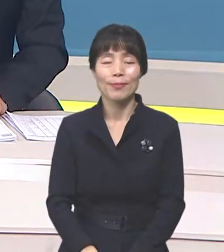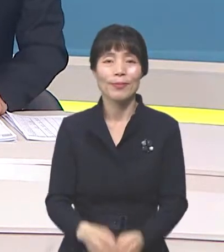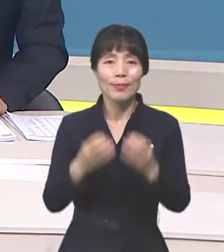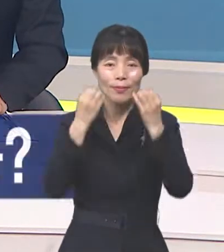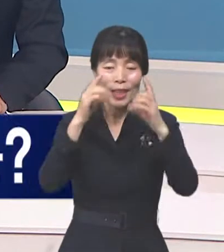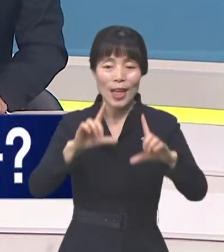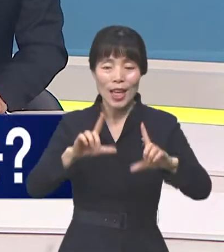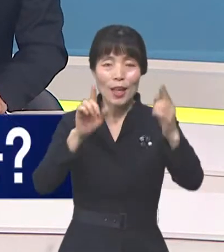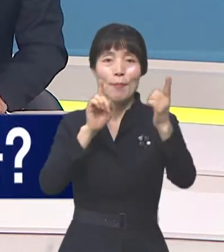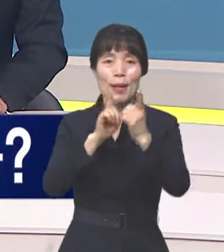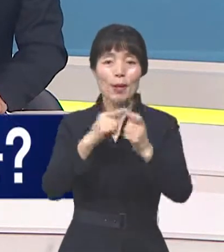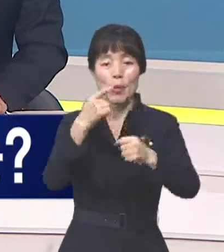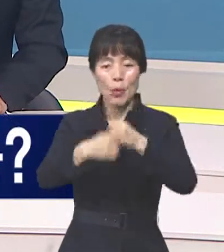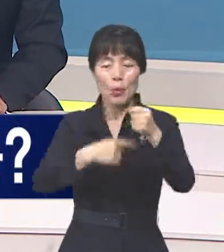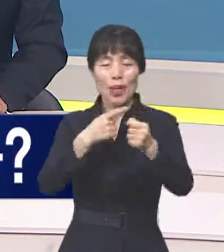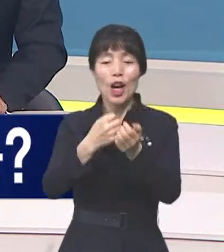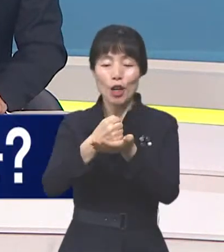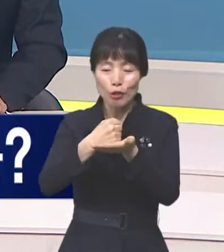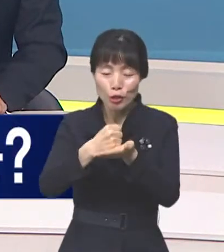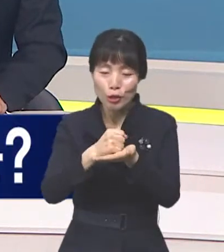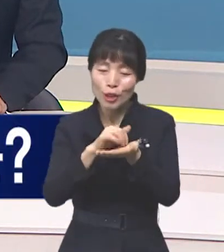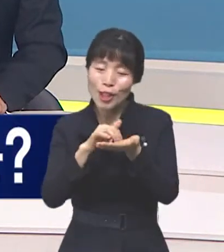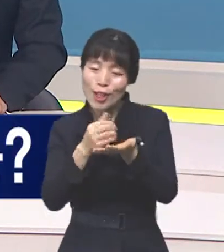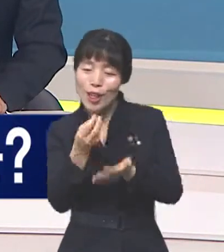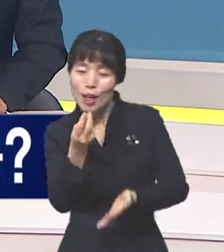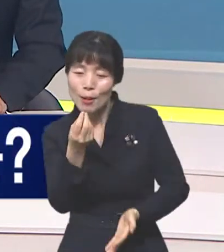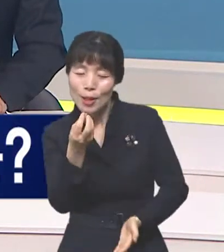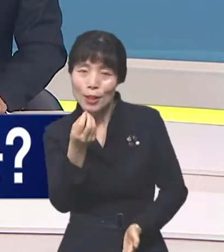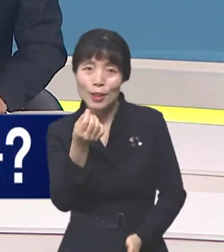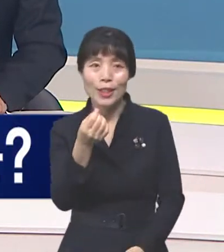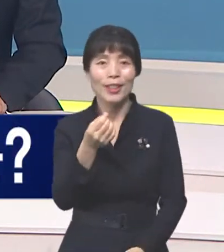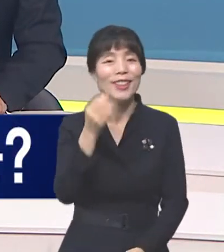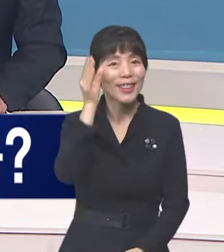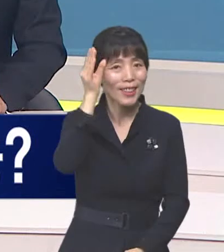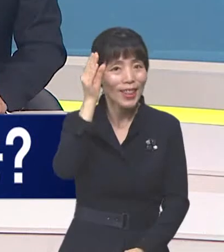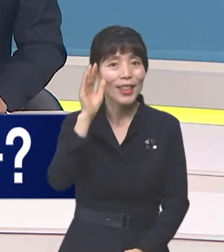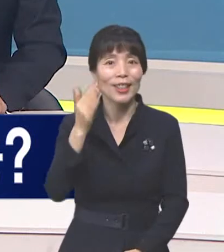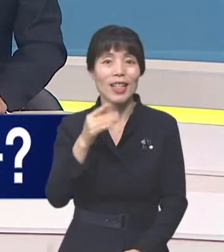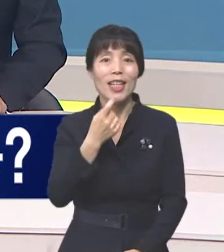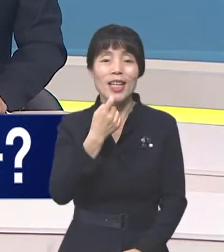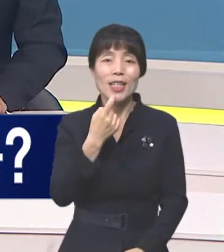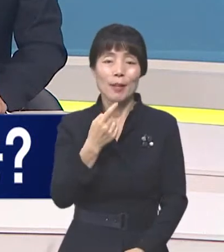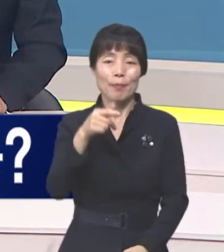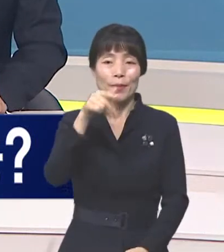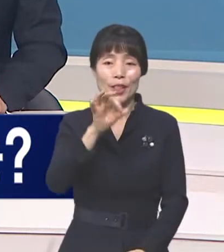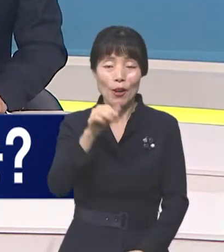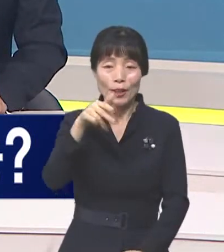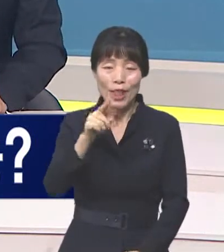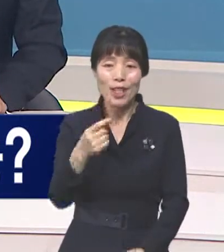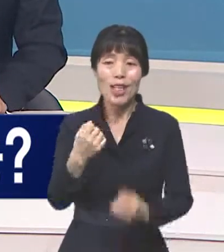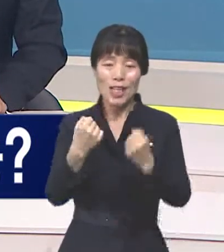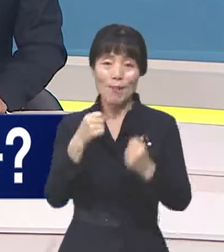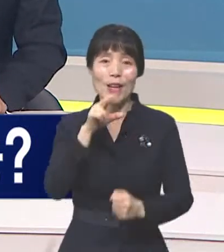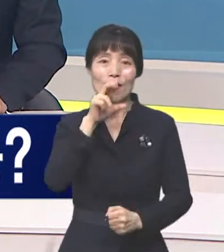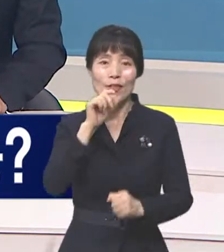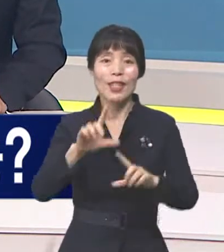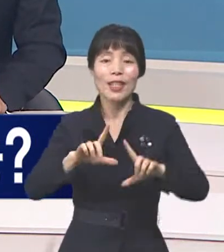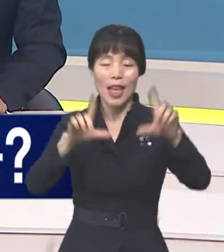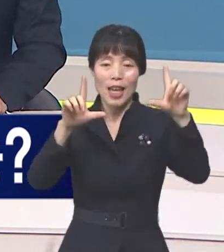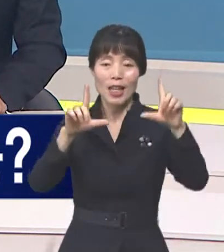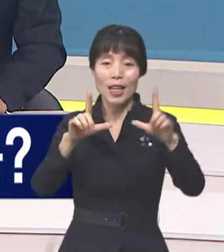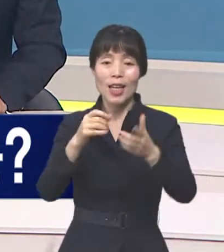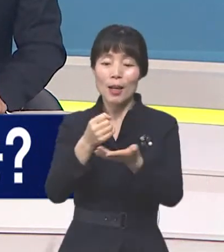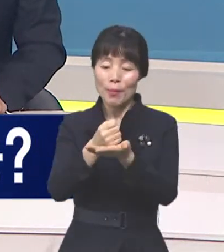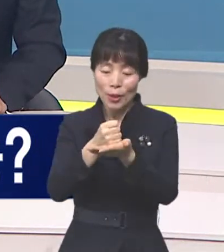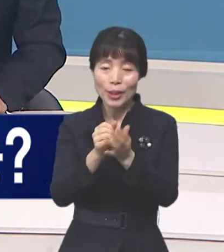새해가 되면 올 한 해의 운세를 점쳐보게 되는데요. 경자년은 힘찬 쥐의 해라고 합니다. 역술인들은